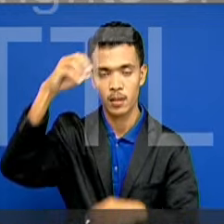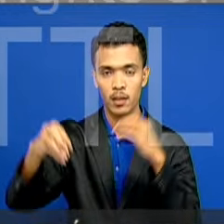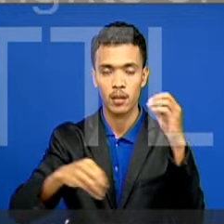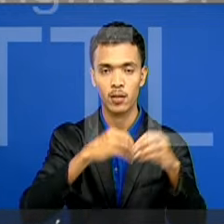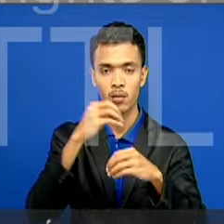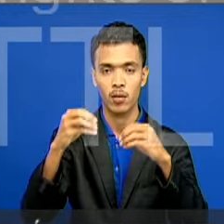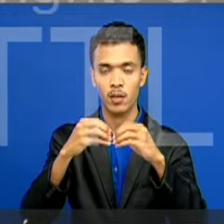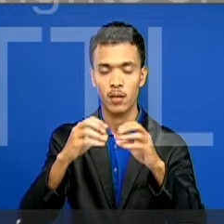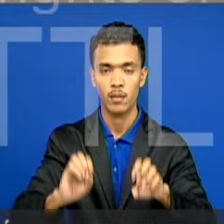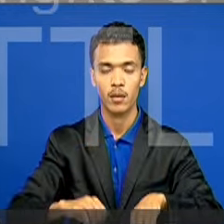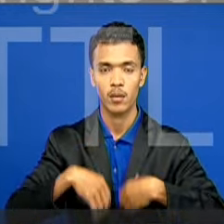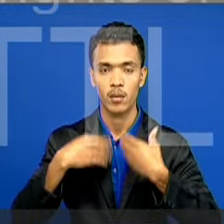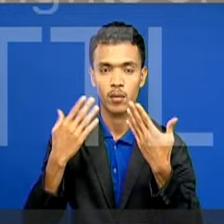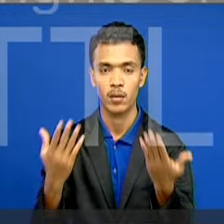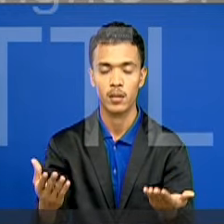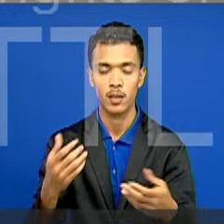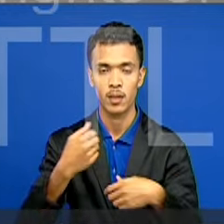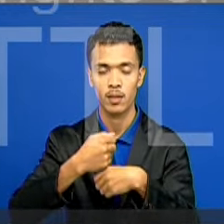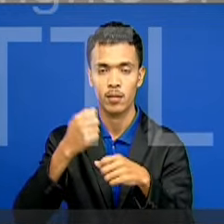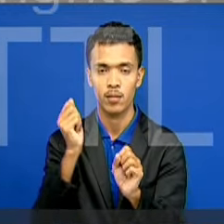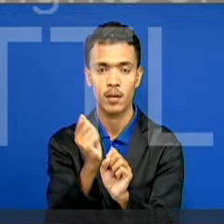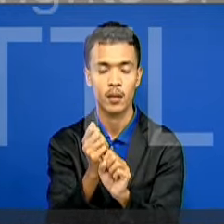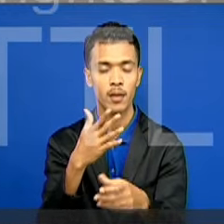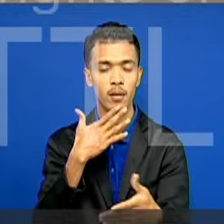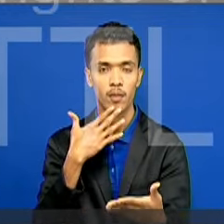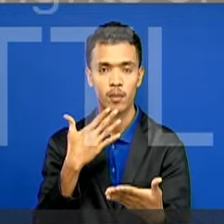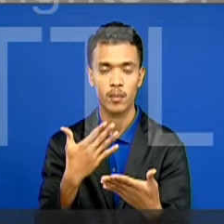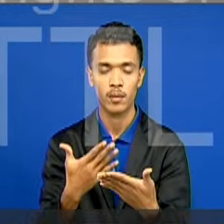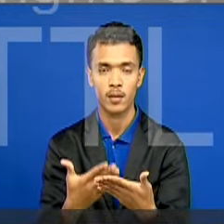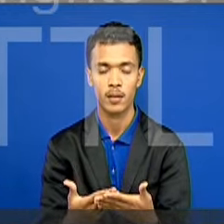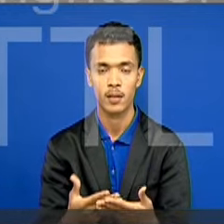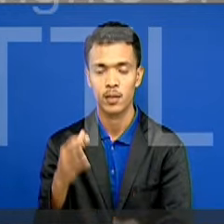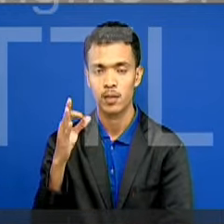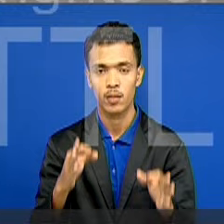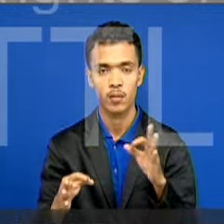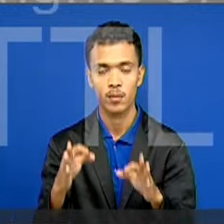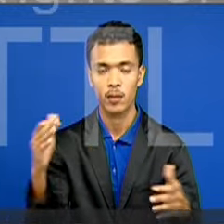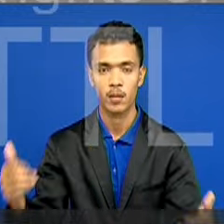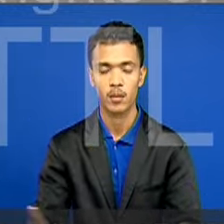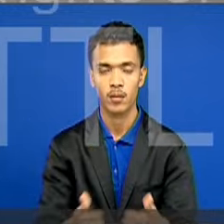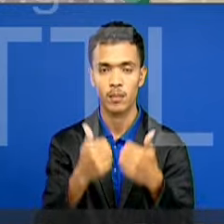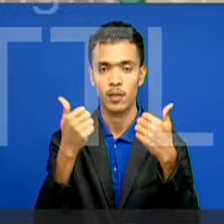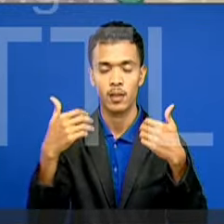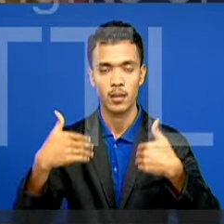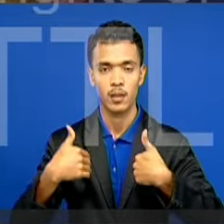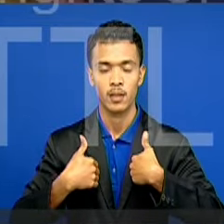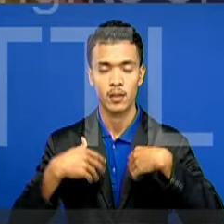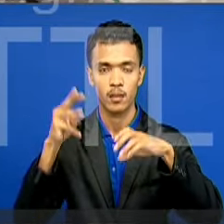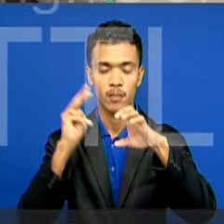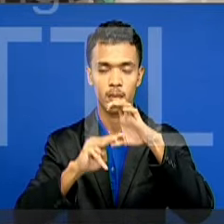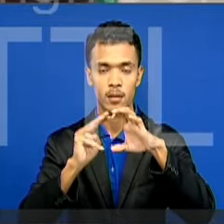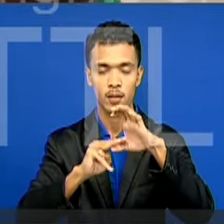unsa produs fini kualidade, nebe atu kompete ia mercado.